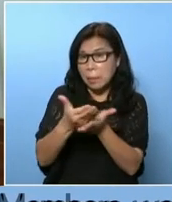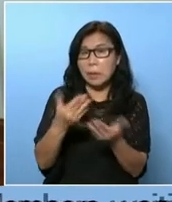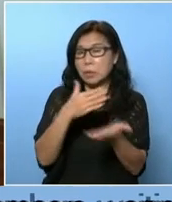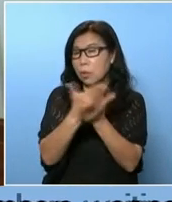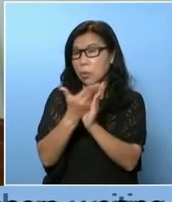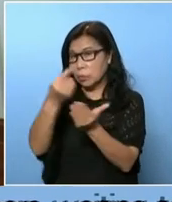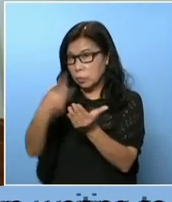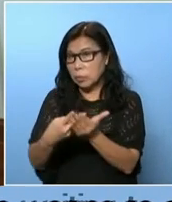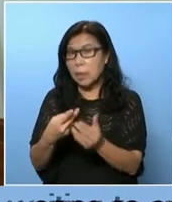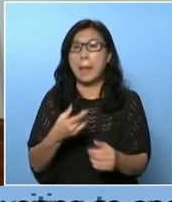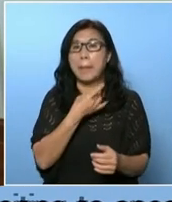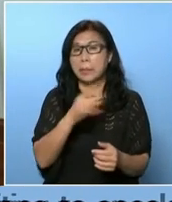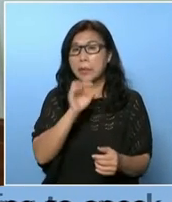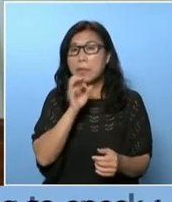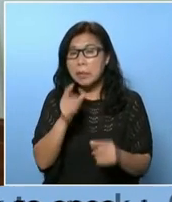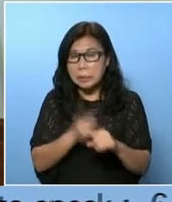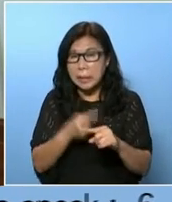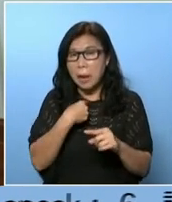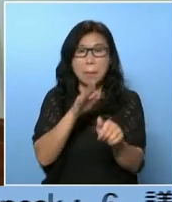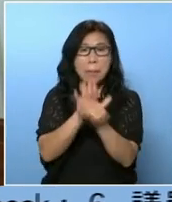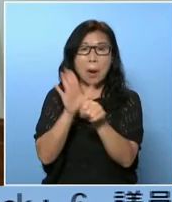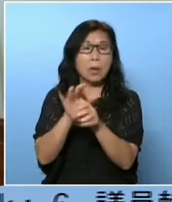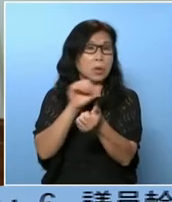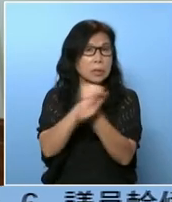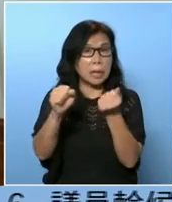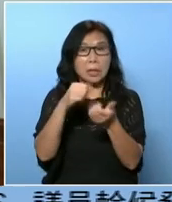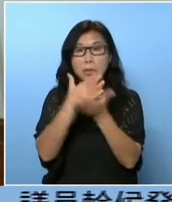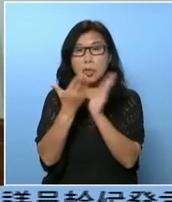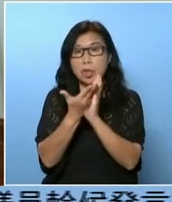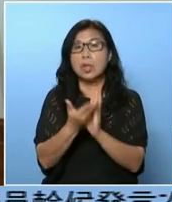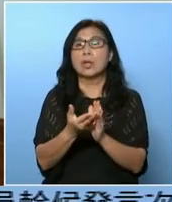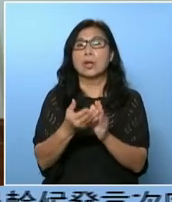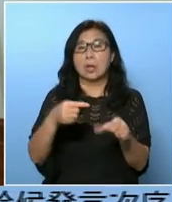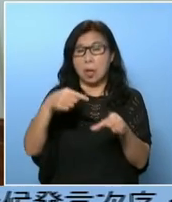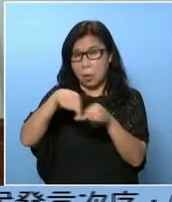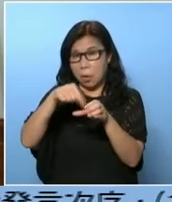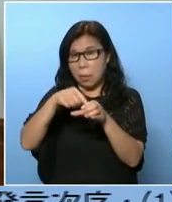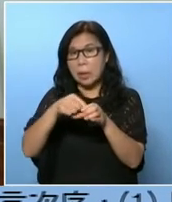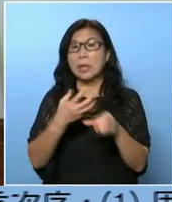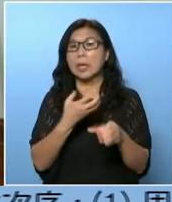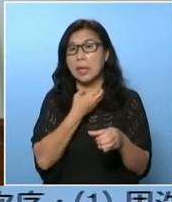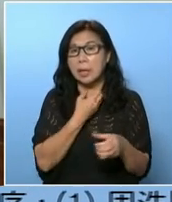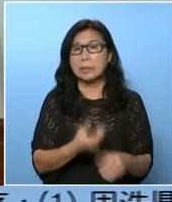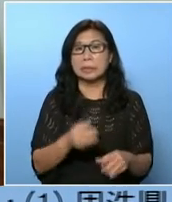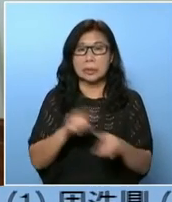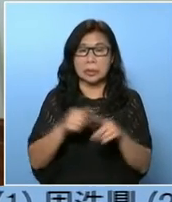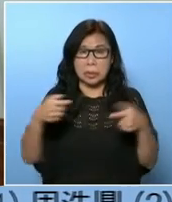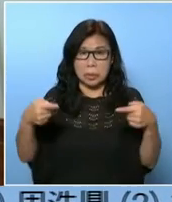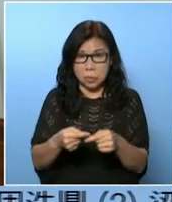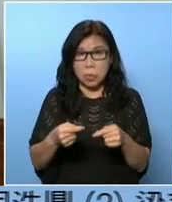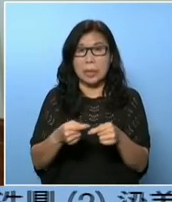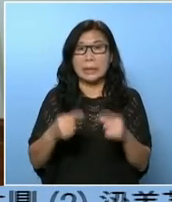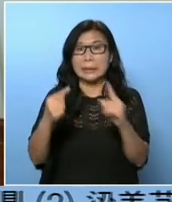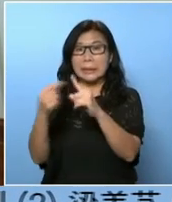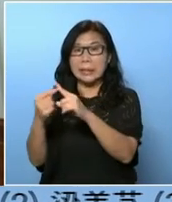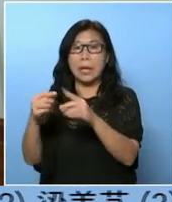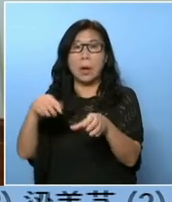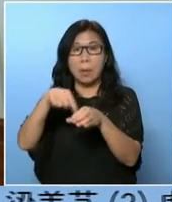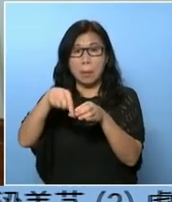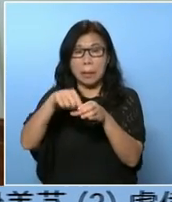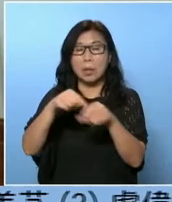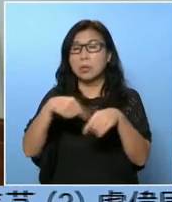策，並沒有根源性地舒緩香港的貧困問題，縮窄